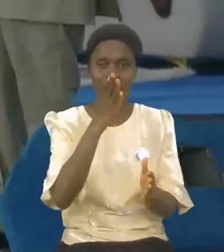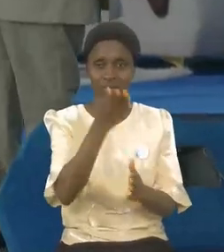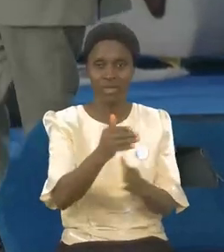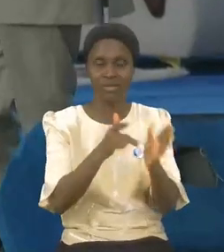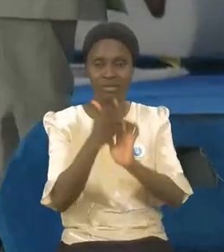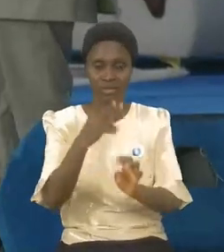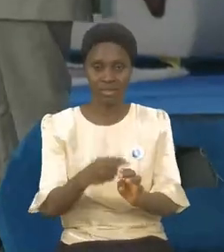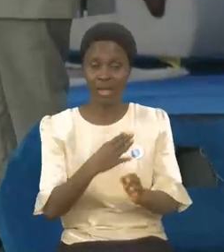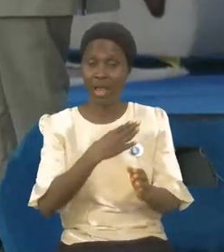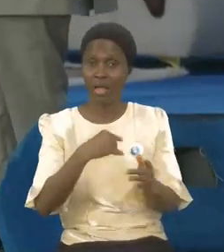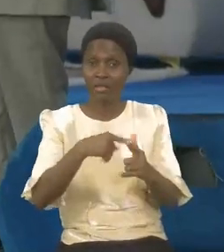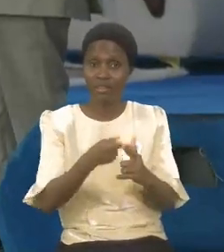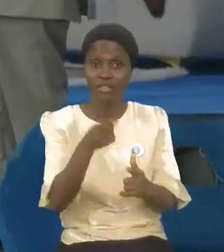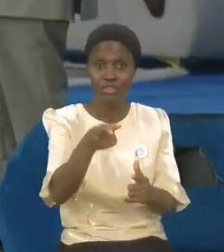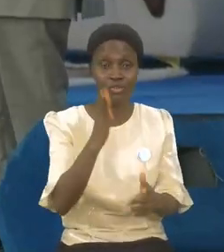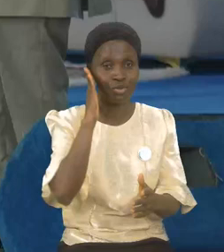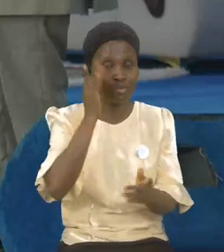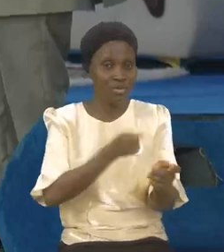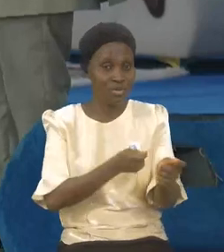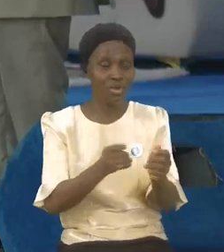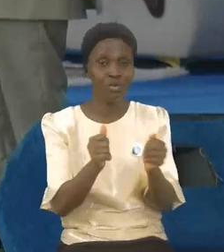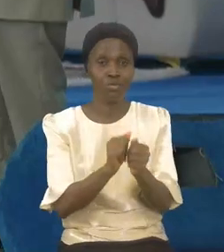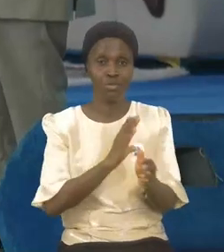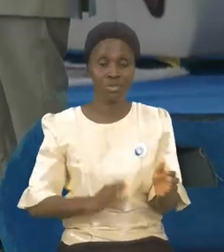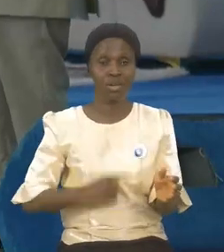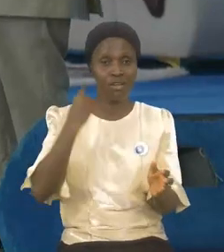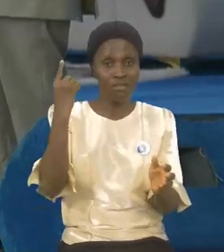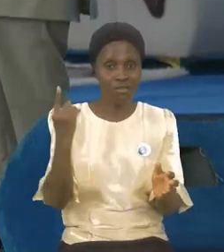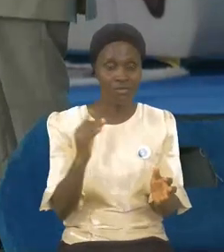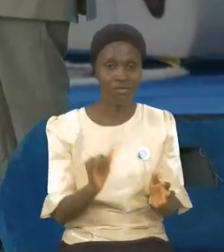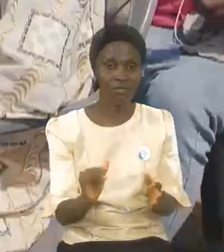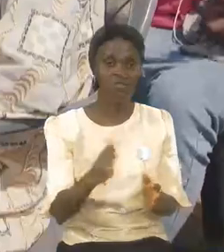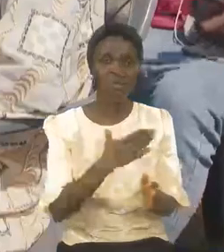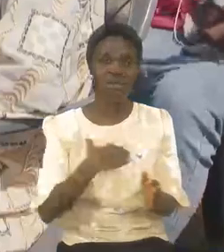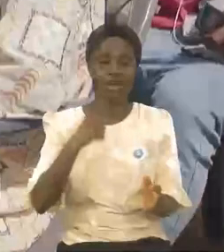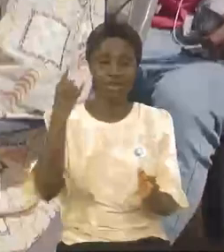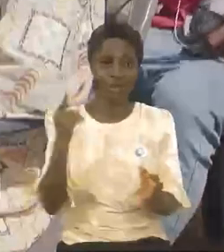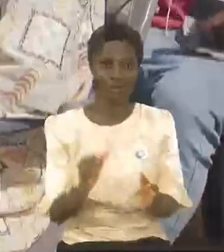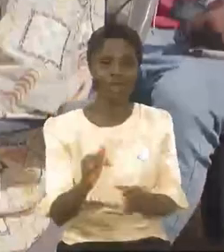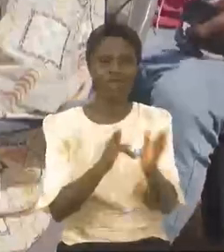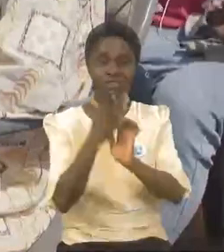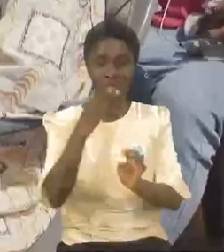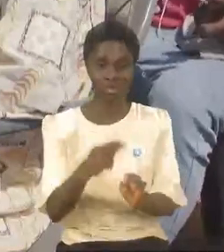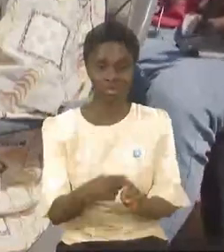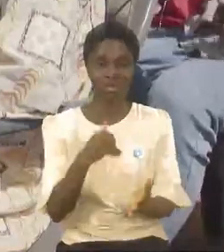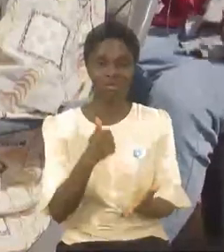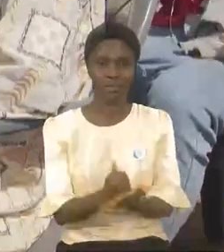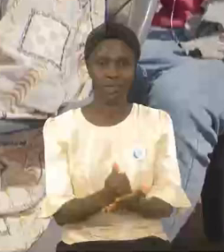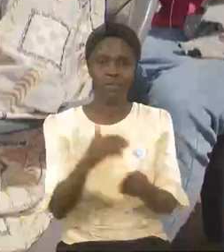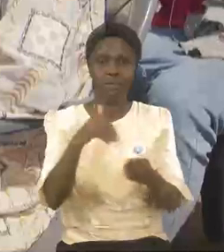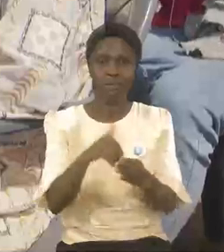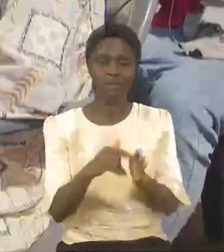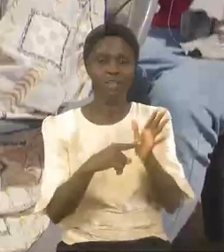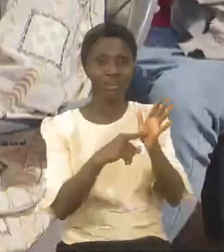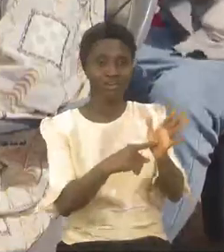régner pendant 1000 ans. Gloire à Dieu, vous serez là. Et puis, vous allez régner avec Christ toujours et